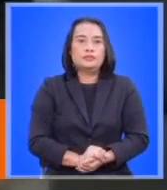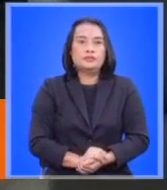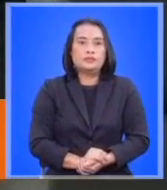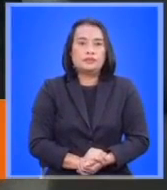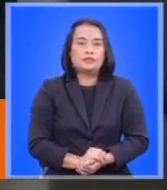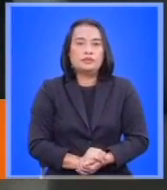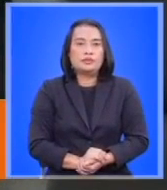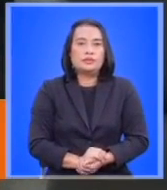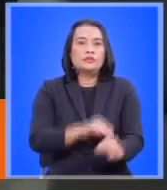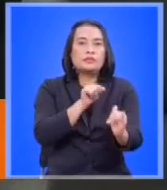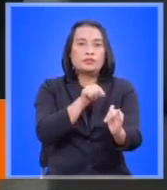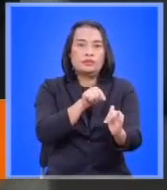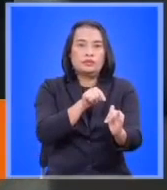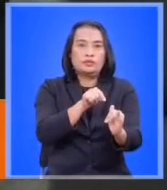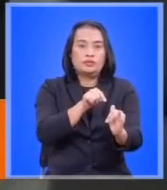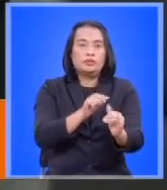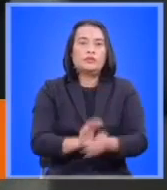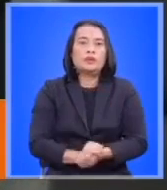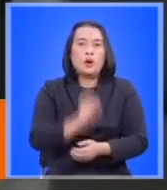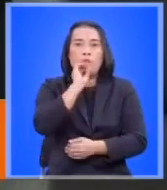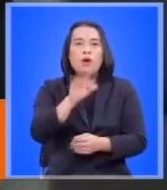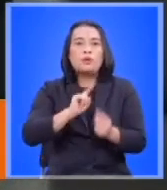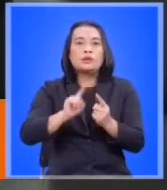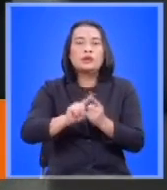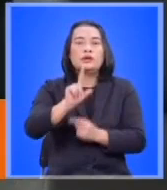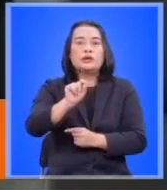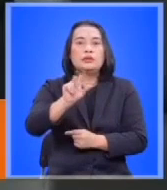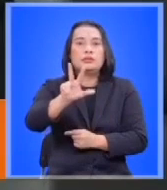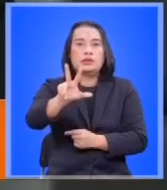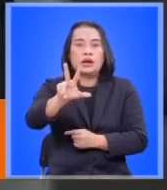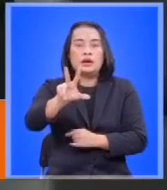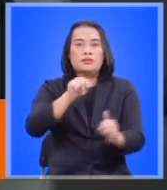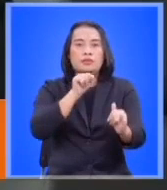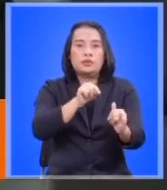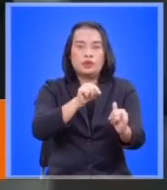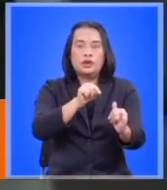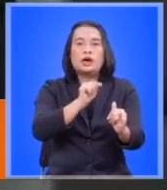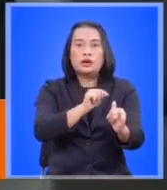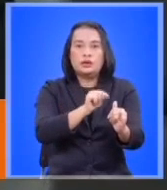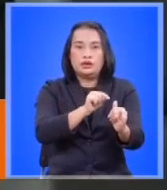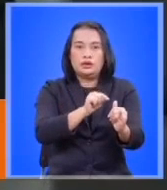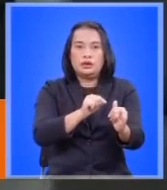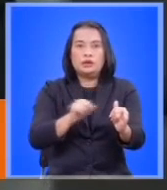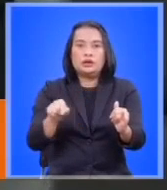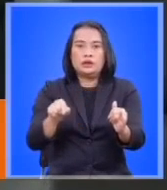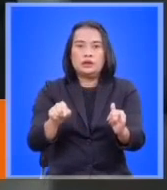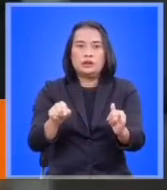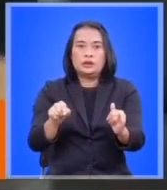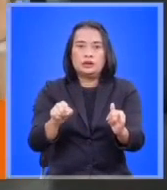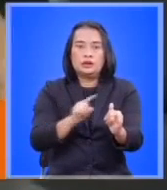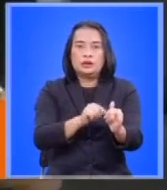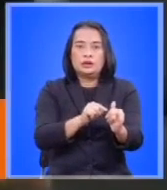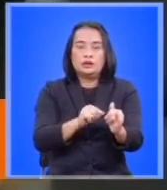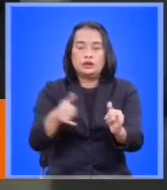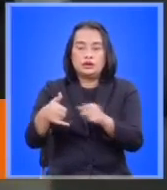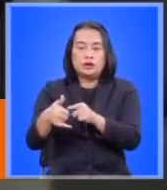ผู้ป่วยยืนยันรายที่23นะครับเป็นเพียงผู้สัมผัสของนะครับผู้ป่วยรายที่22